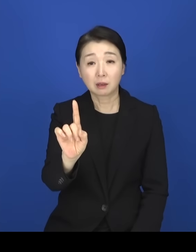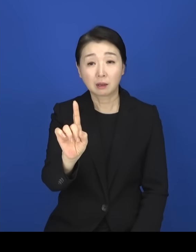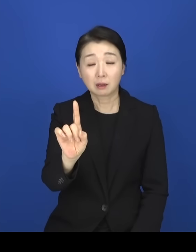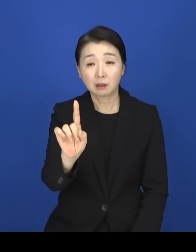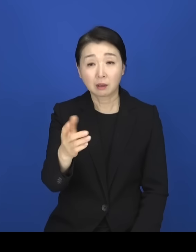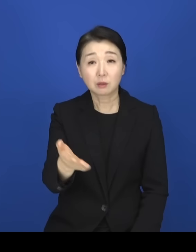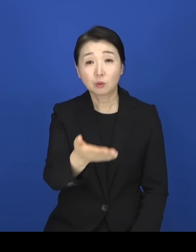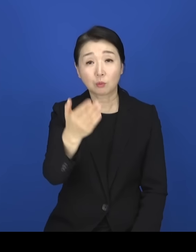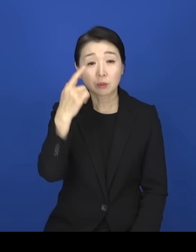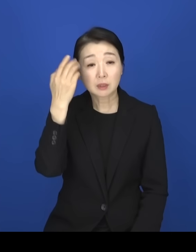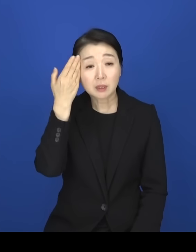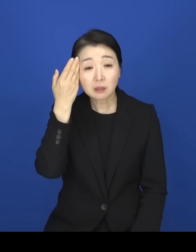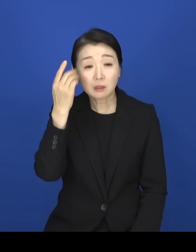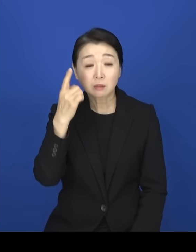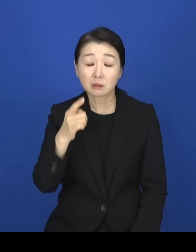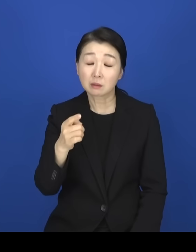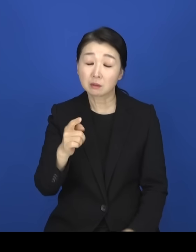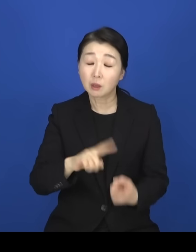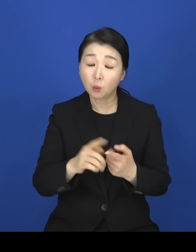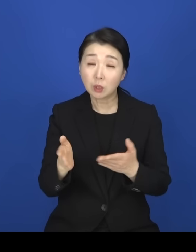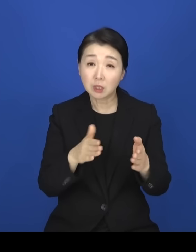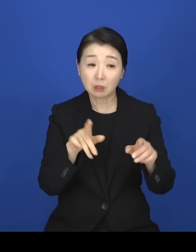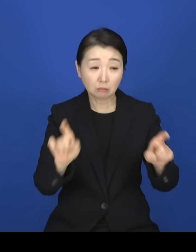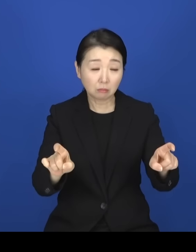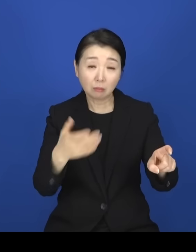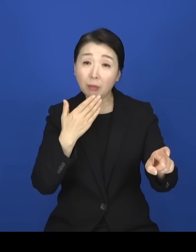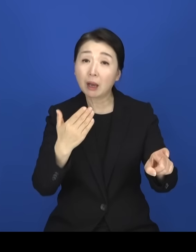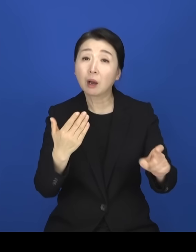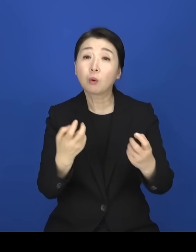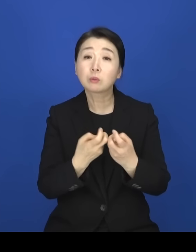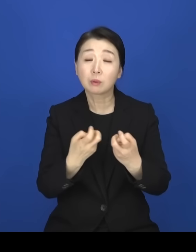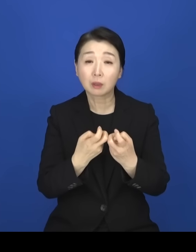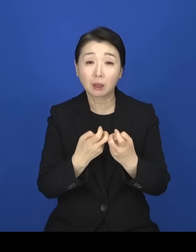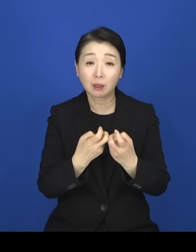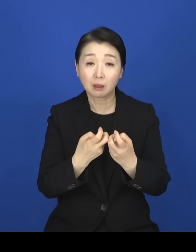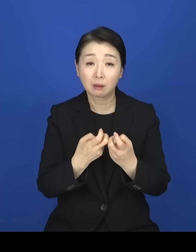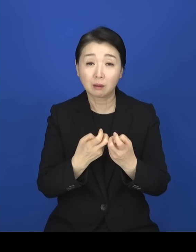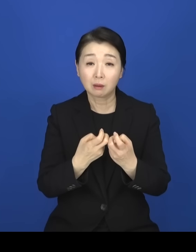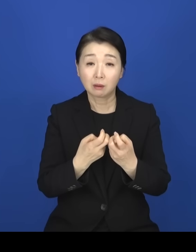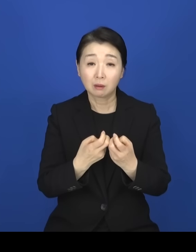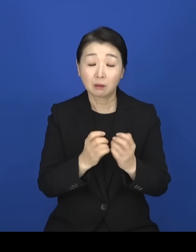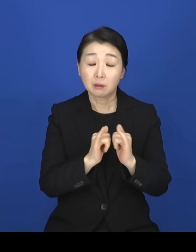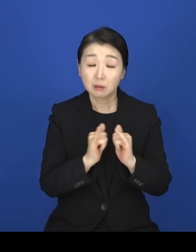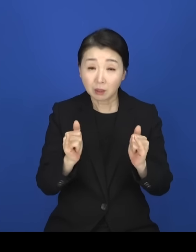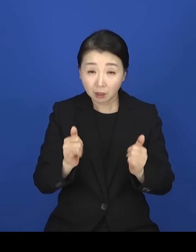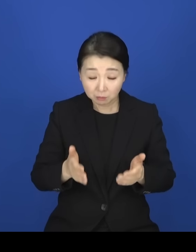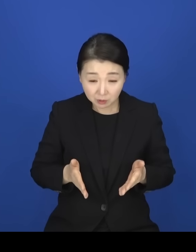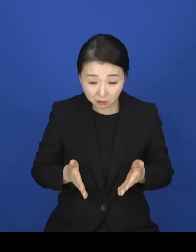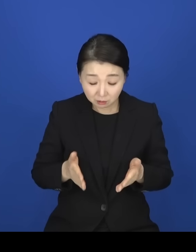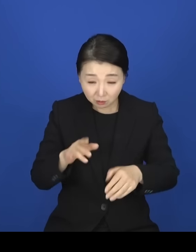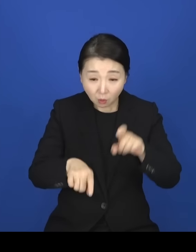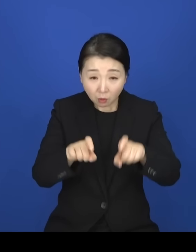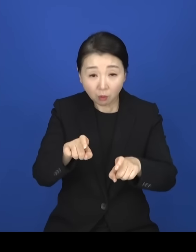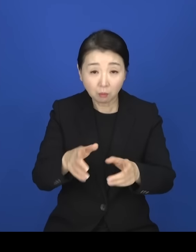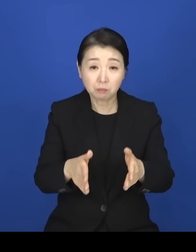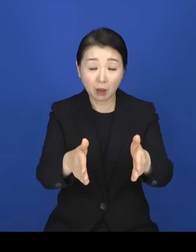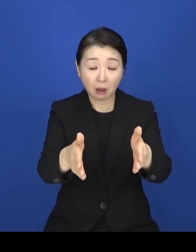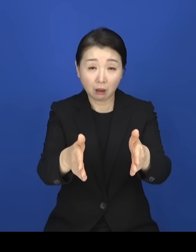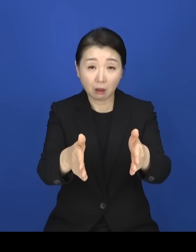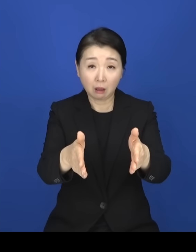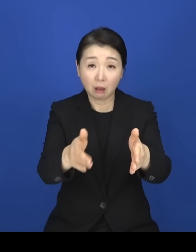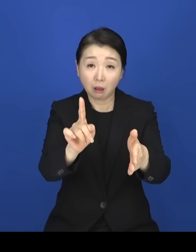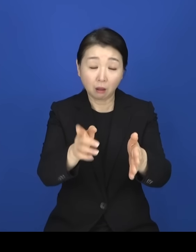여러분 상식적으로 길을 어떻게 두 개를 걷습니까? 그렇지. 아니 사람이 걷는데 어떻게 두 가지